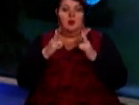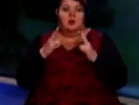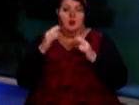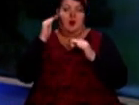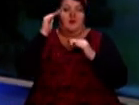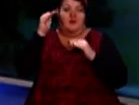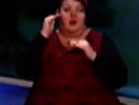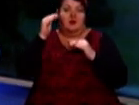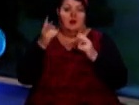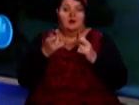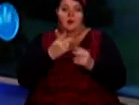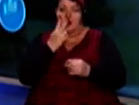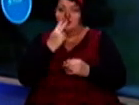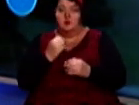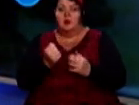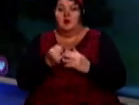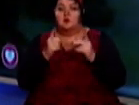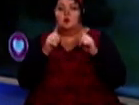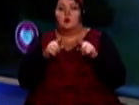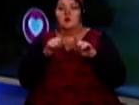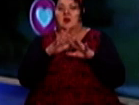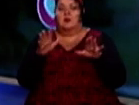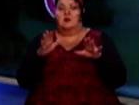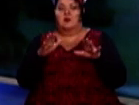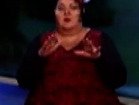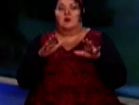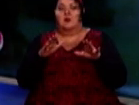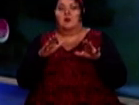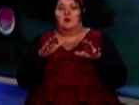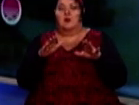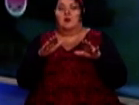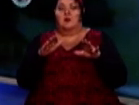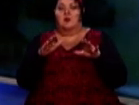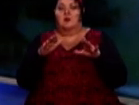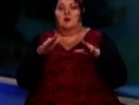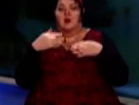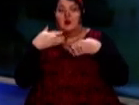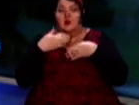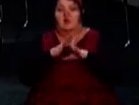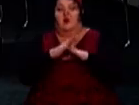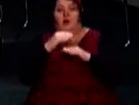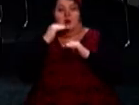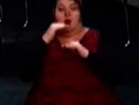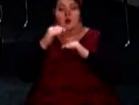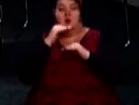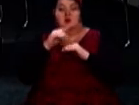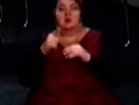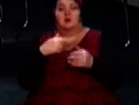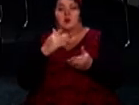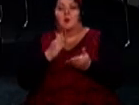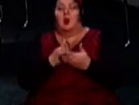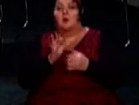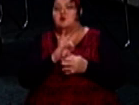поверхи якось адаптувати для того, щоб вони не рвали саме ті горизонти, які є на сьогоднішній день. Ми маємо дуже чудовий